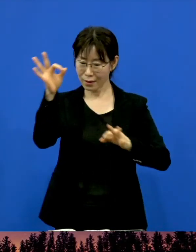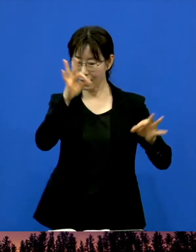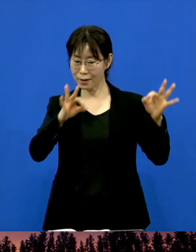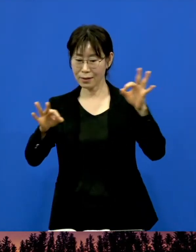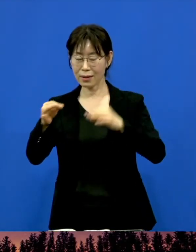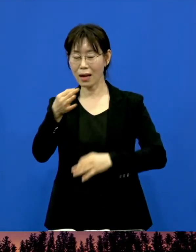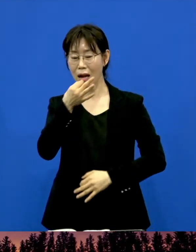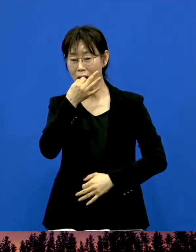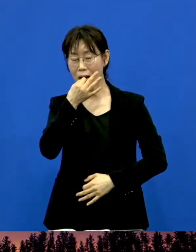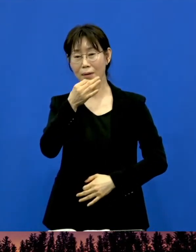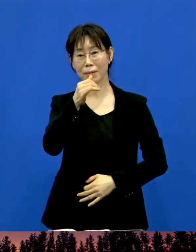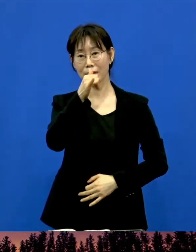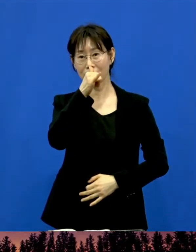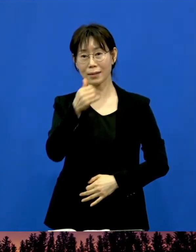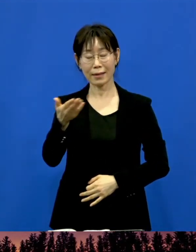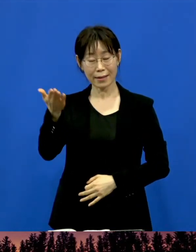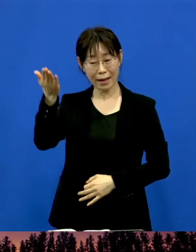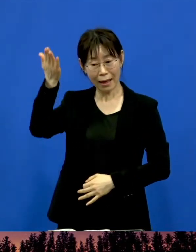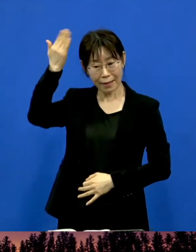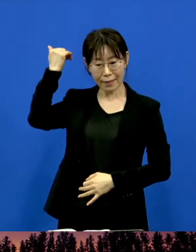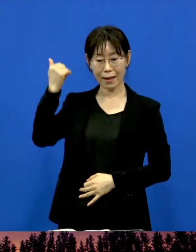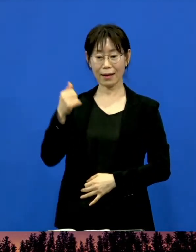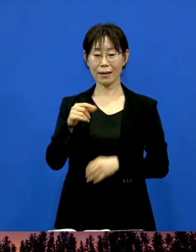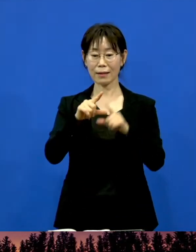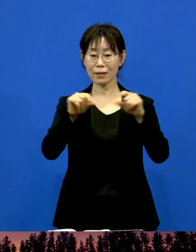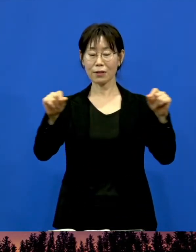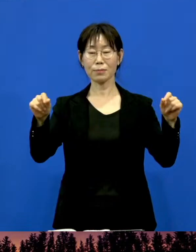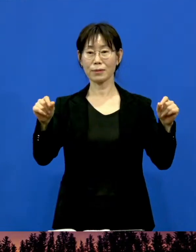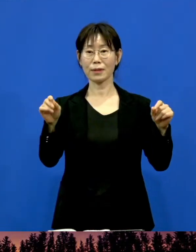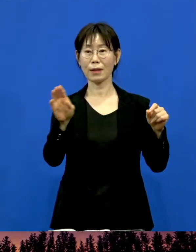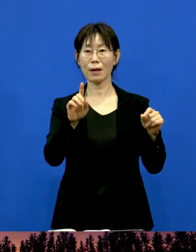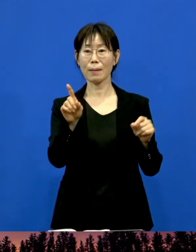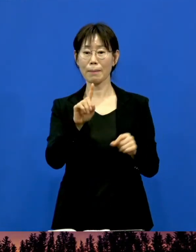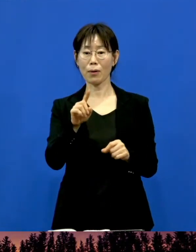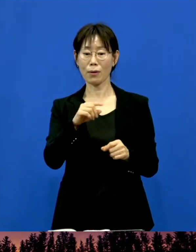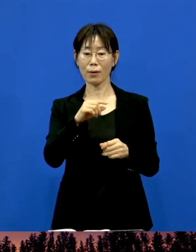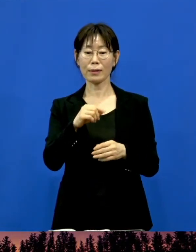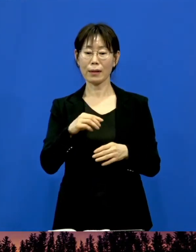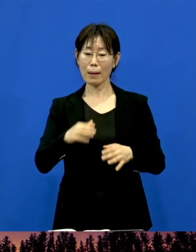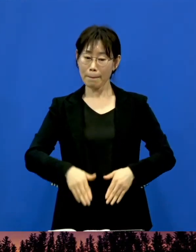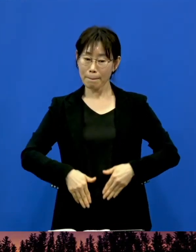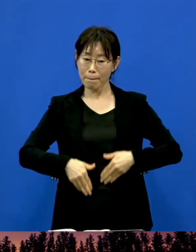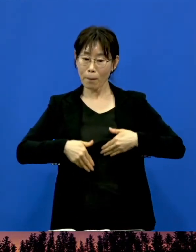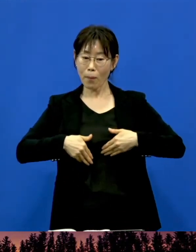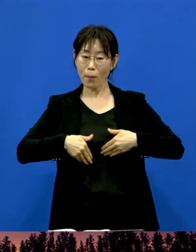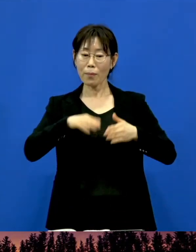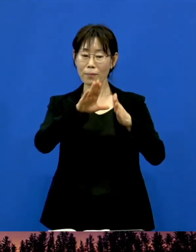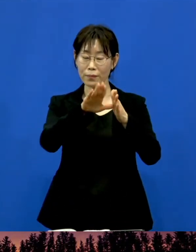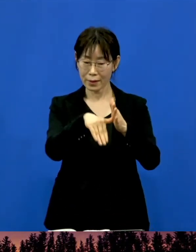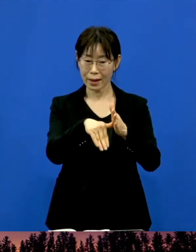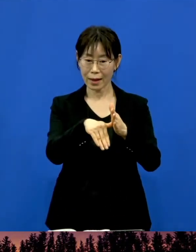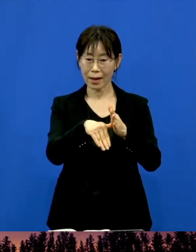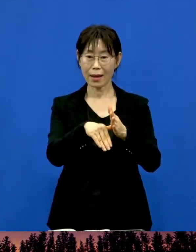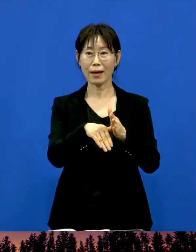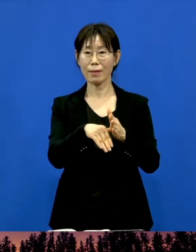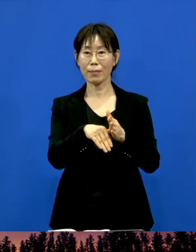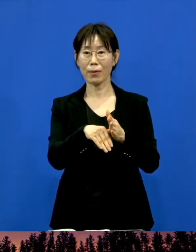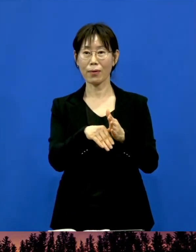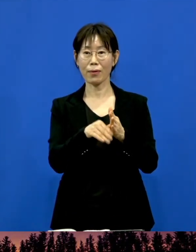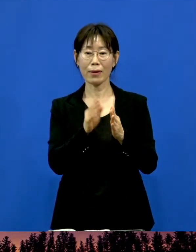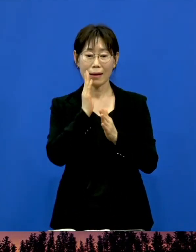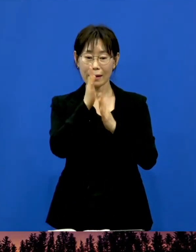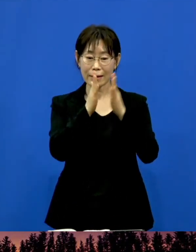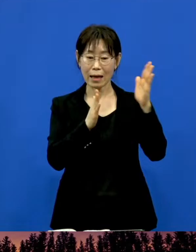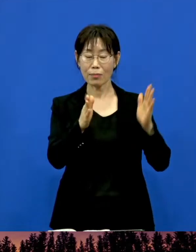여러분, 옛날에는요, 음식이 제철이 있었어요. 제철. 봄에 나오는 게 있고 가을에 나오는 걸 기다려야 돼요.